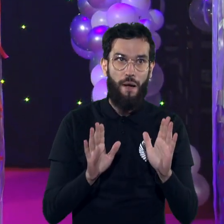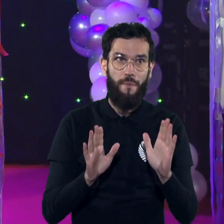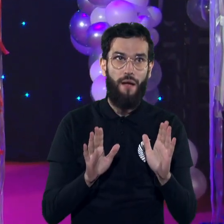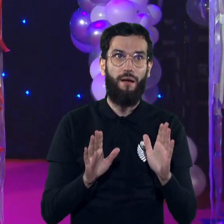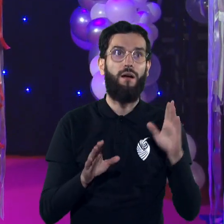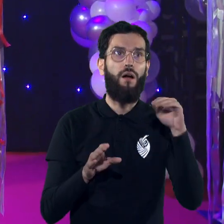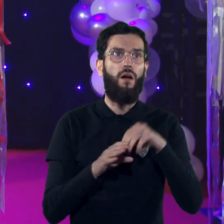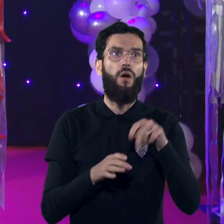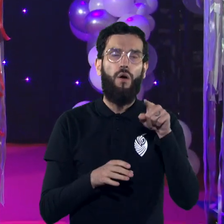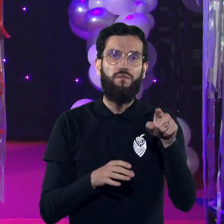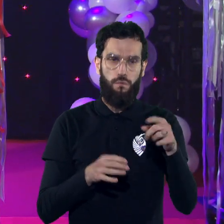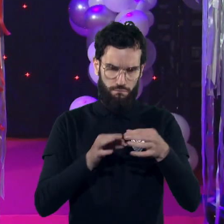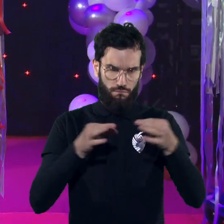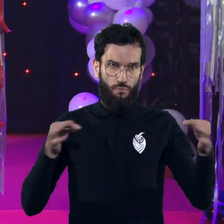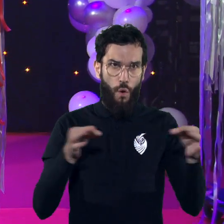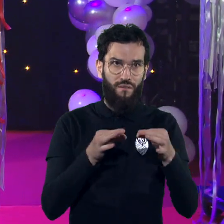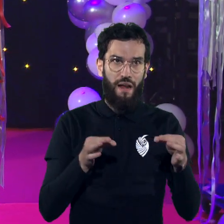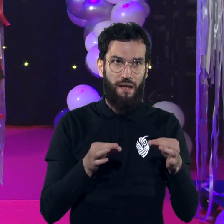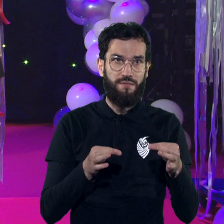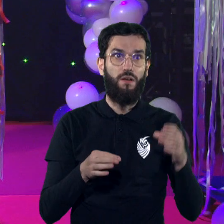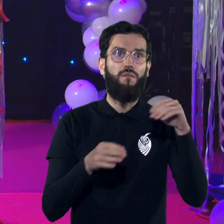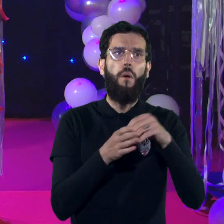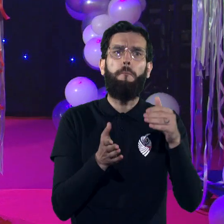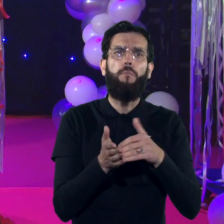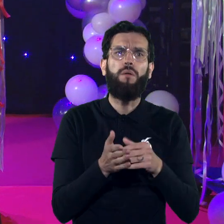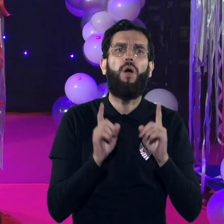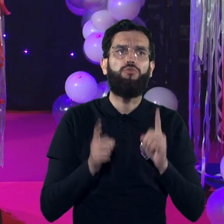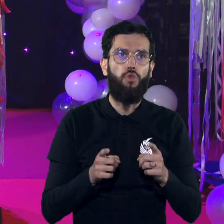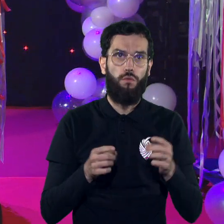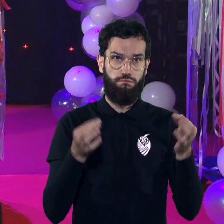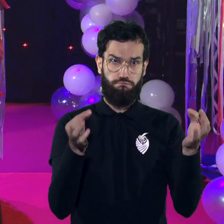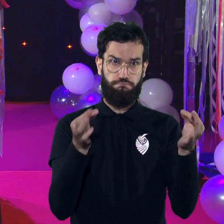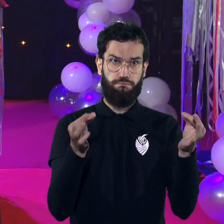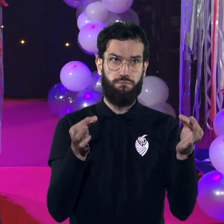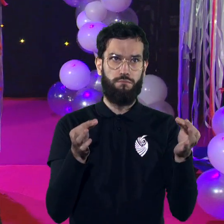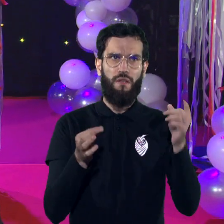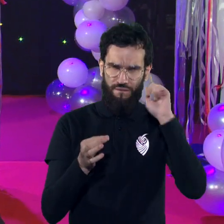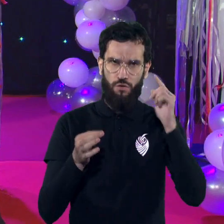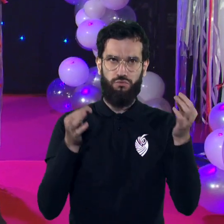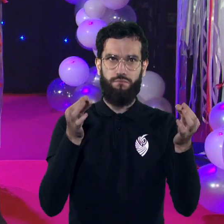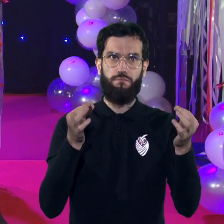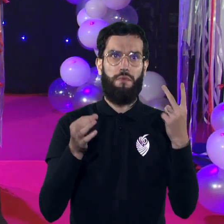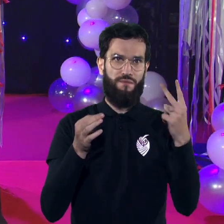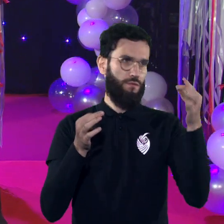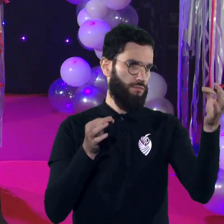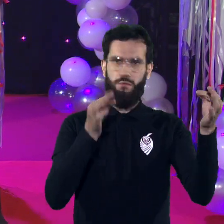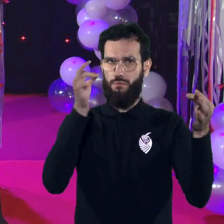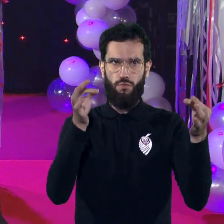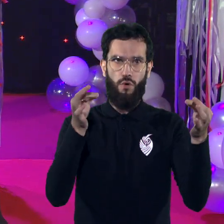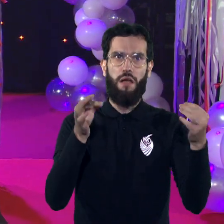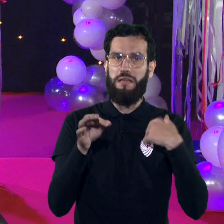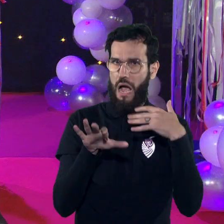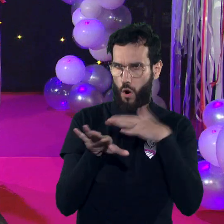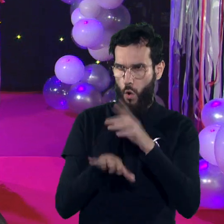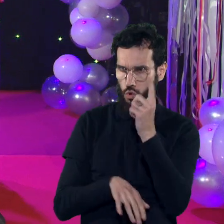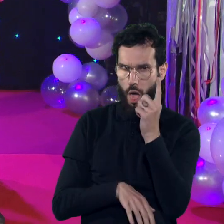povrazom. To je možno, keď si to chcete doma vyskúšať, tak asi jediné, čo budete potrebovať. Jeden povraz, vieš, koľko má koncov? Dva. Dobre, ja si ťa